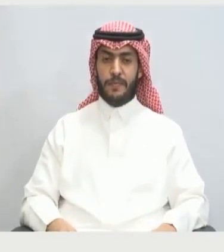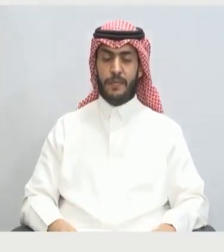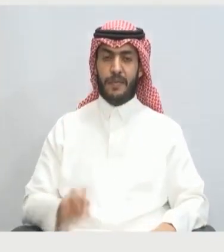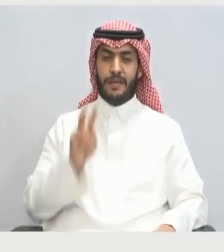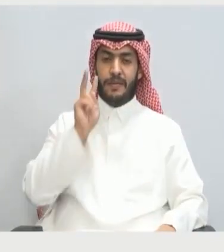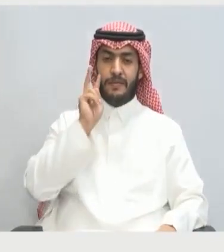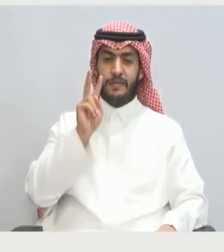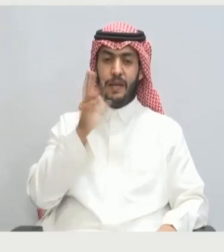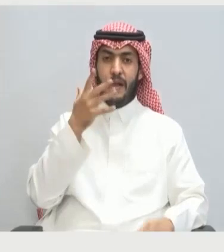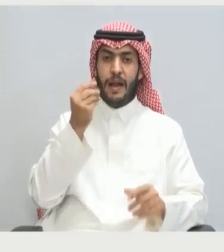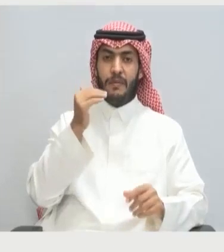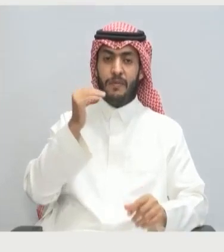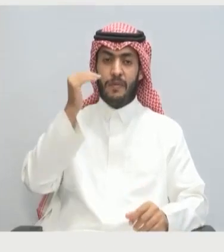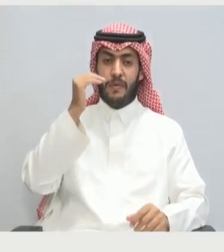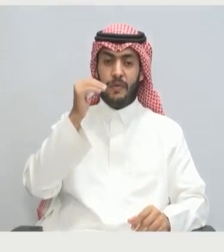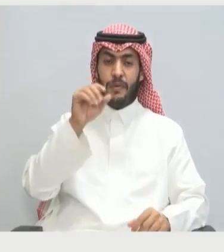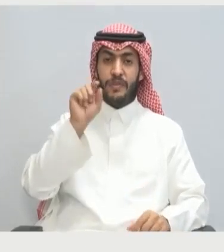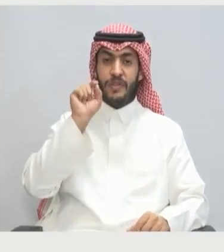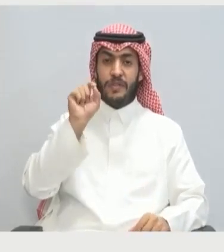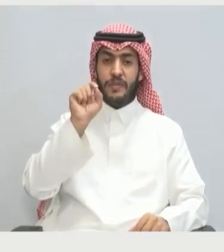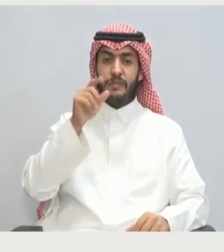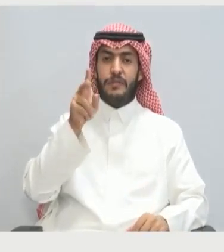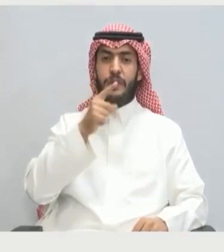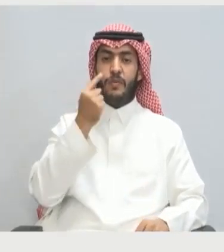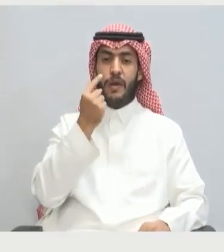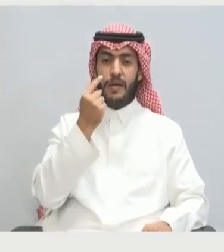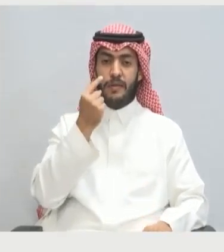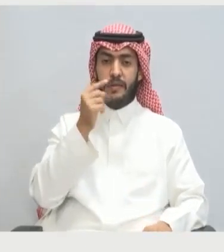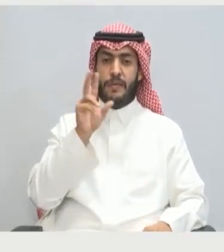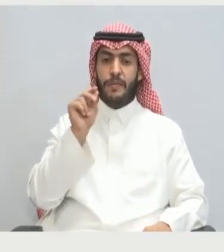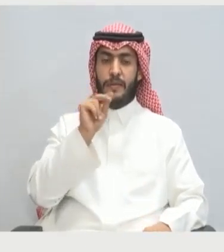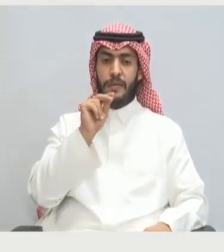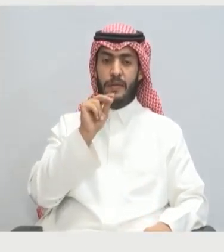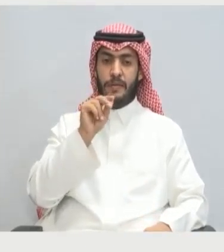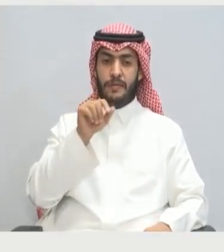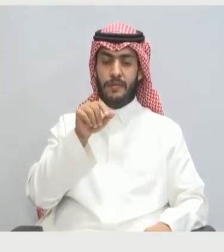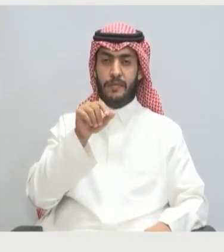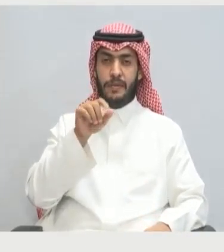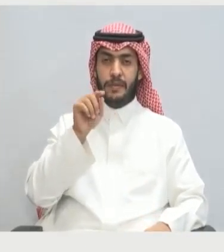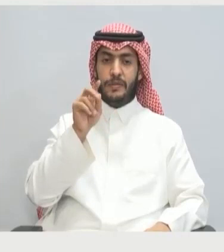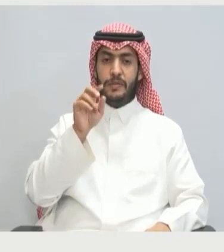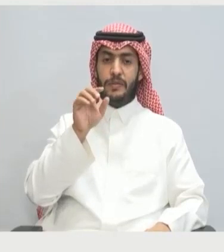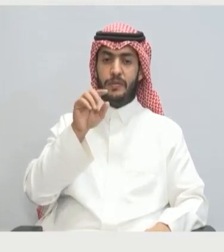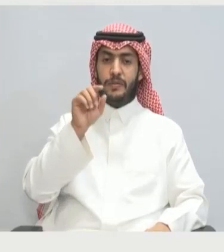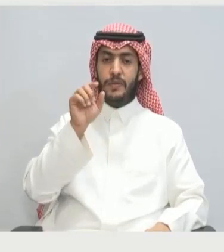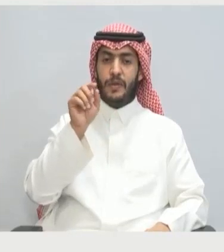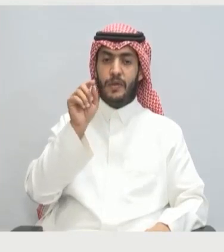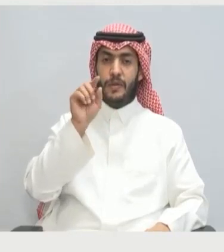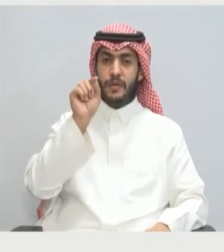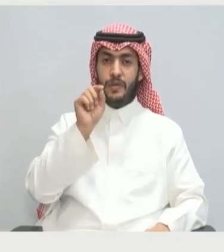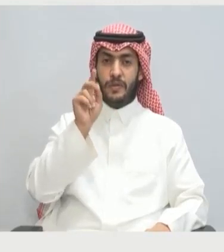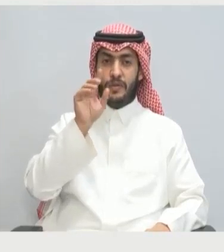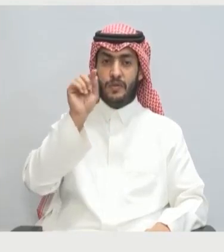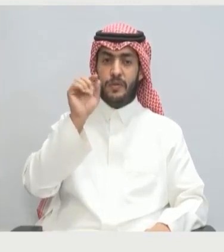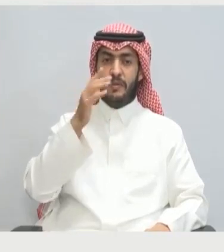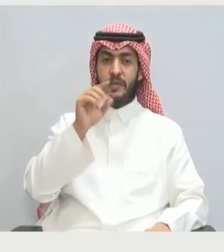ملاحظه اي رقم مرفوع للقوه الصفر فهو يساوي واحد مثال هنا مرفوع للاس صفر فهو يساوي واحد كذلك